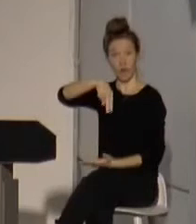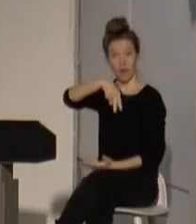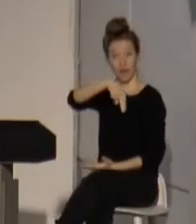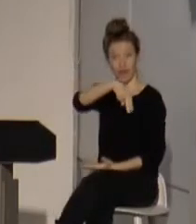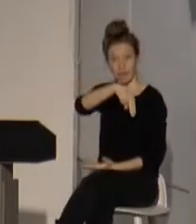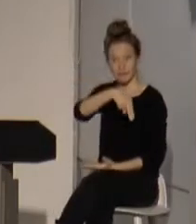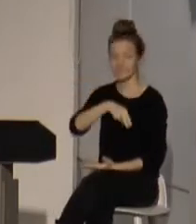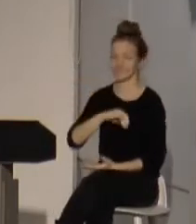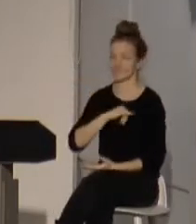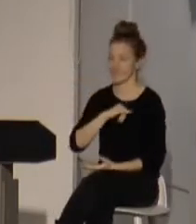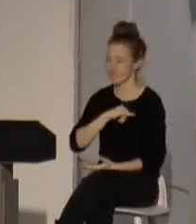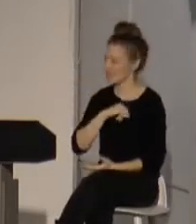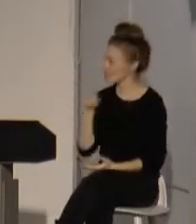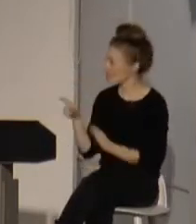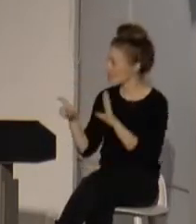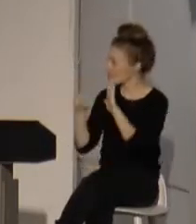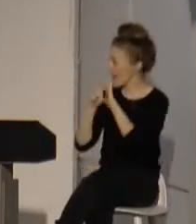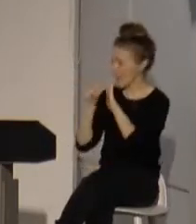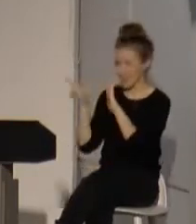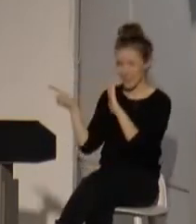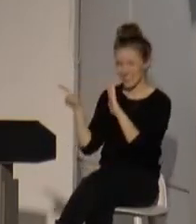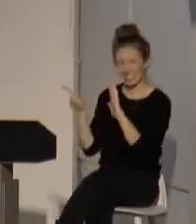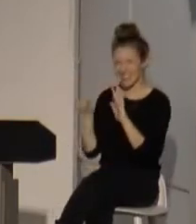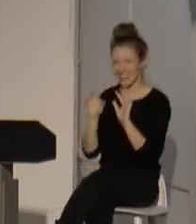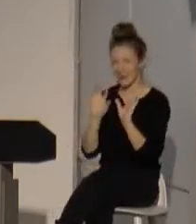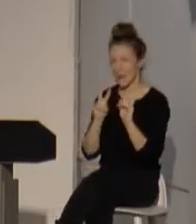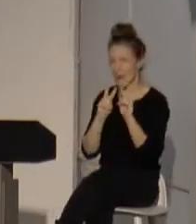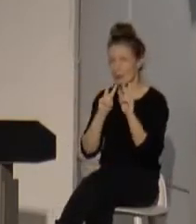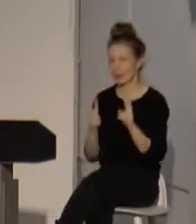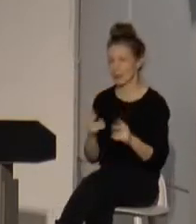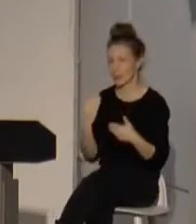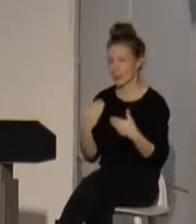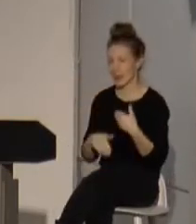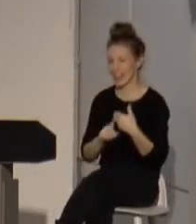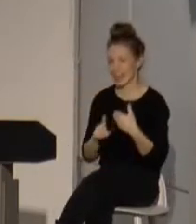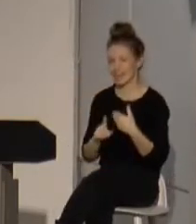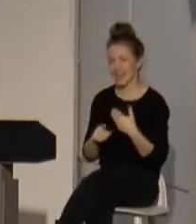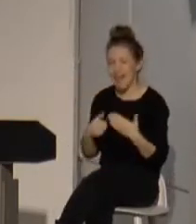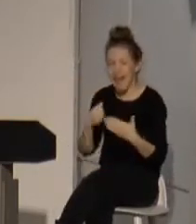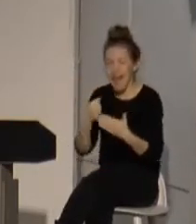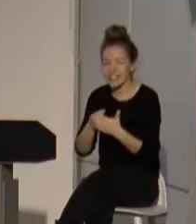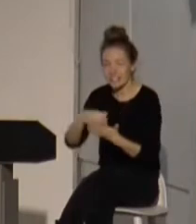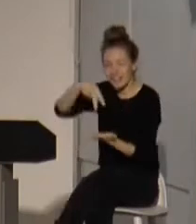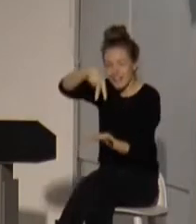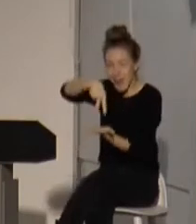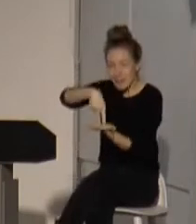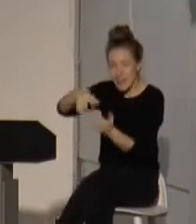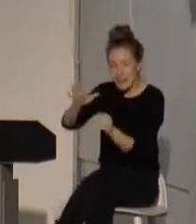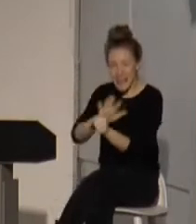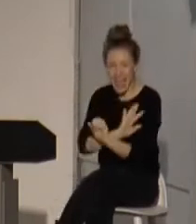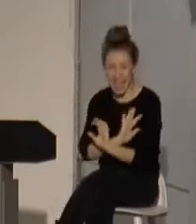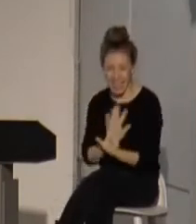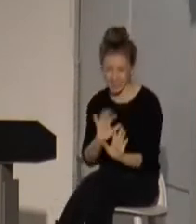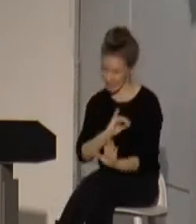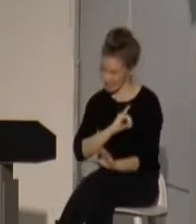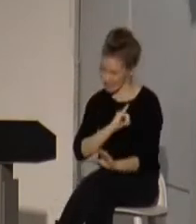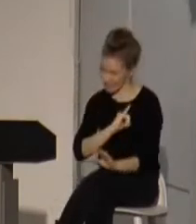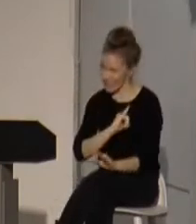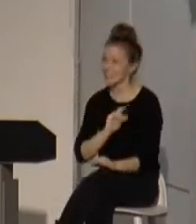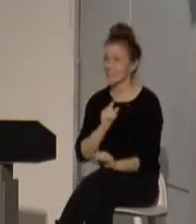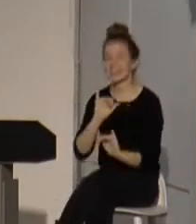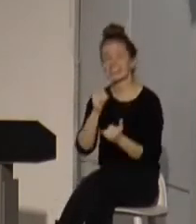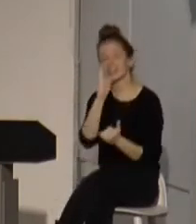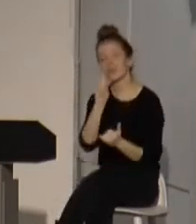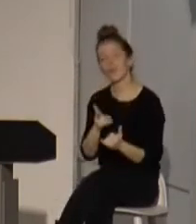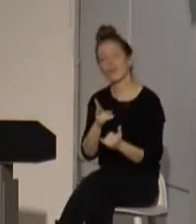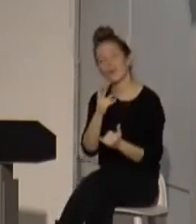זה מעניין שפה באייפון הזה בעצם לא פתרו את זה לגמרי, אנחנו לא נגיעים לפוזיציה של עמידה מלאה, אבל אנחנו כן רואים עוד את